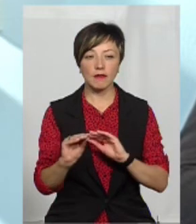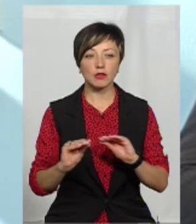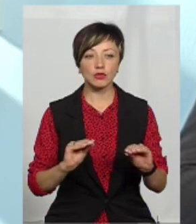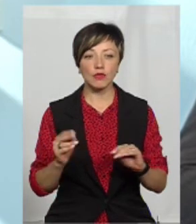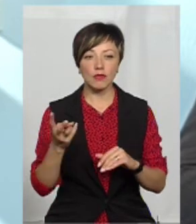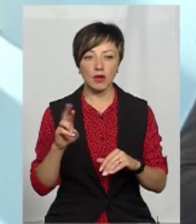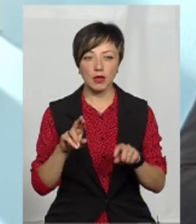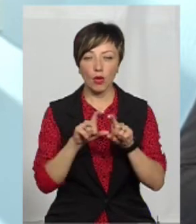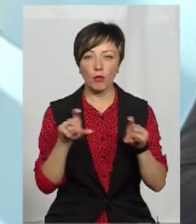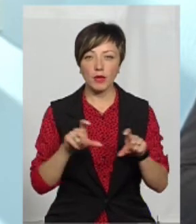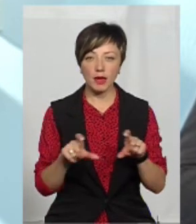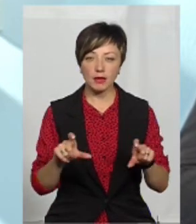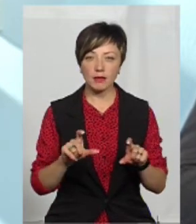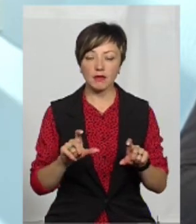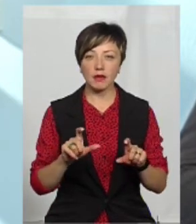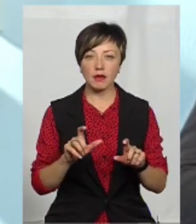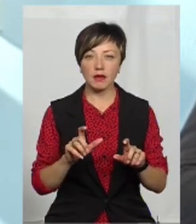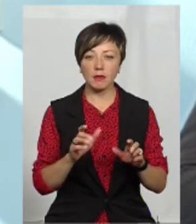влаштування об'єктів благоустрою